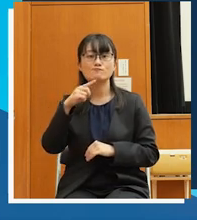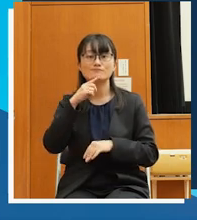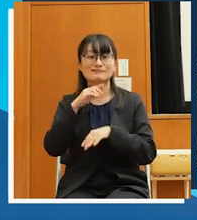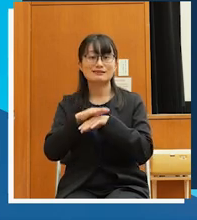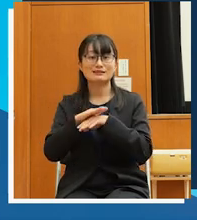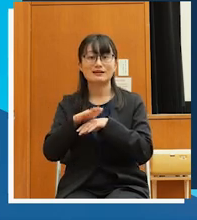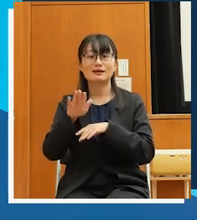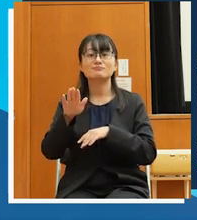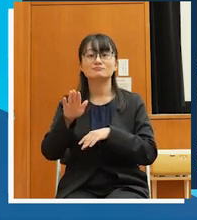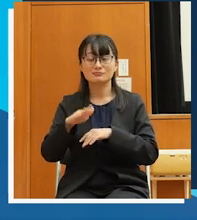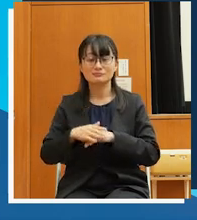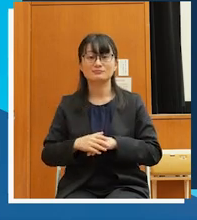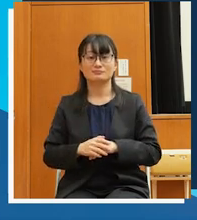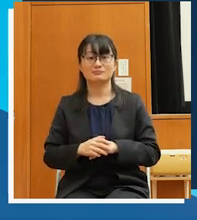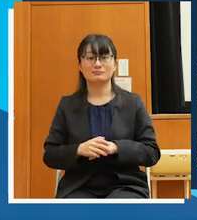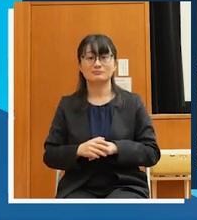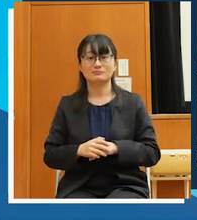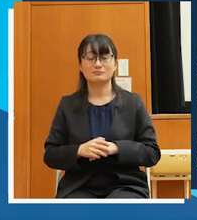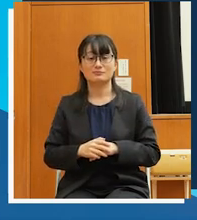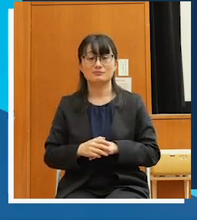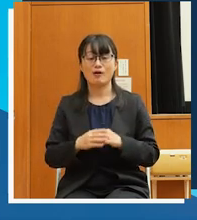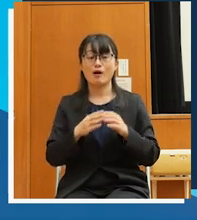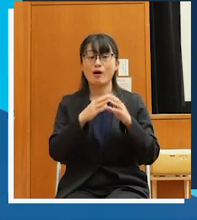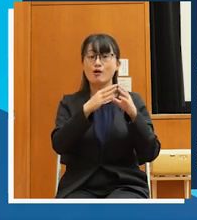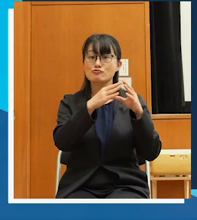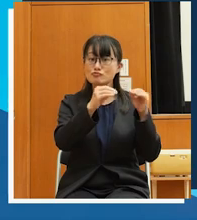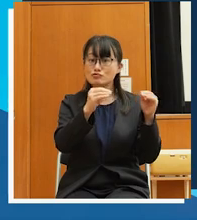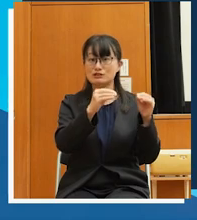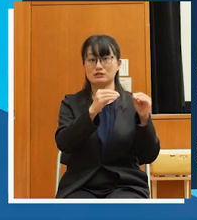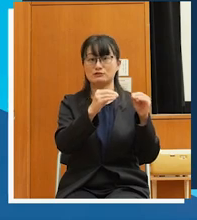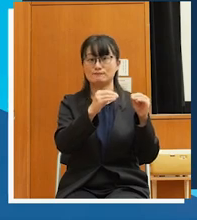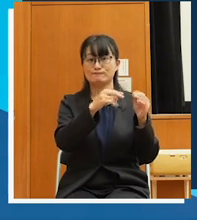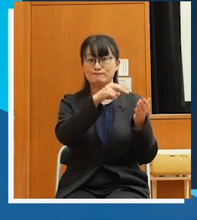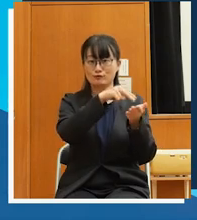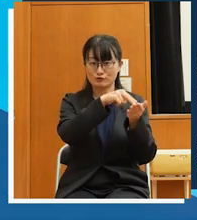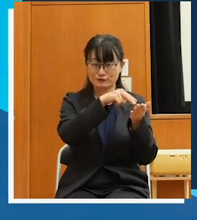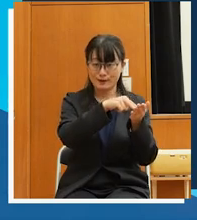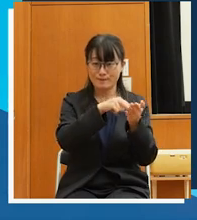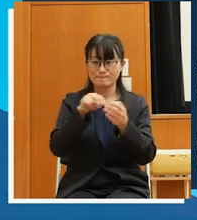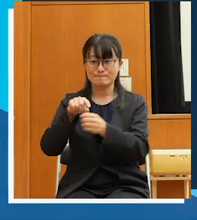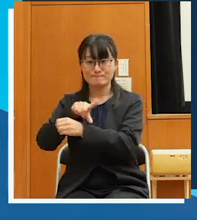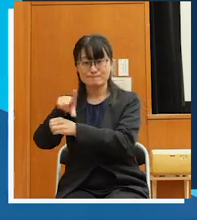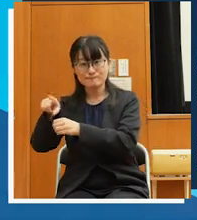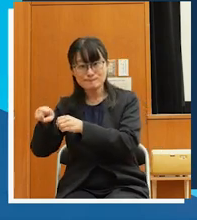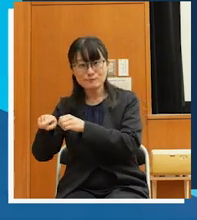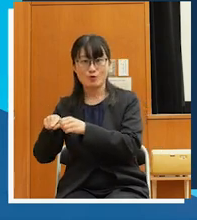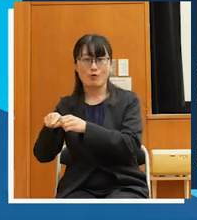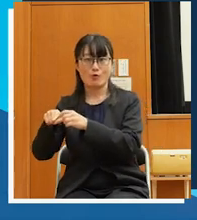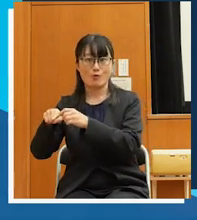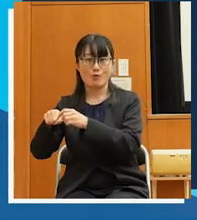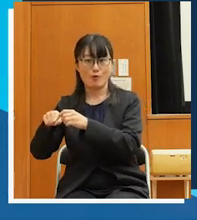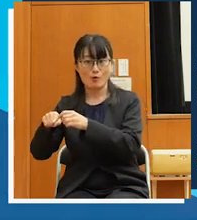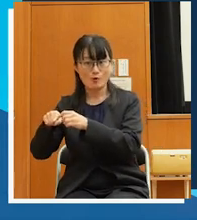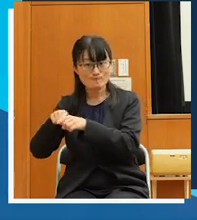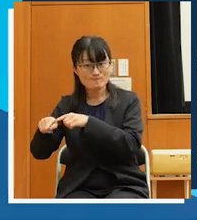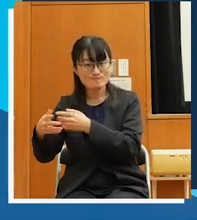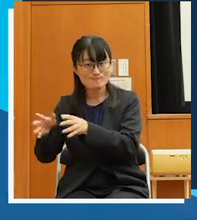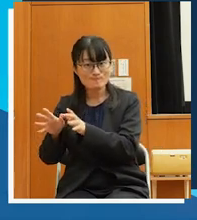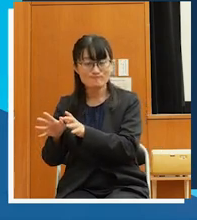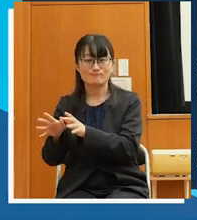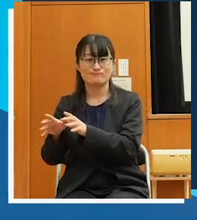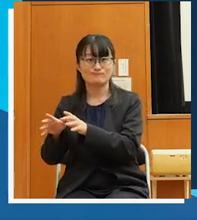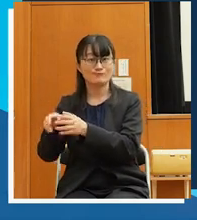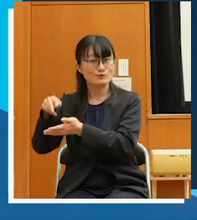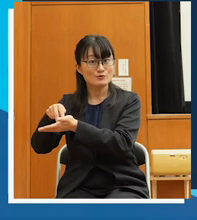ものとしてえ国は国としてこえ超公共団地公共団体としてえ住民